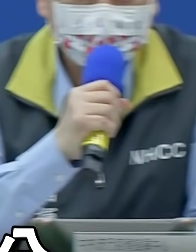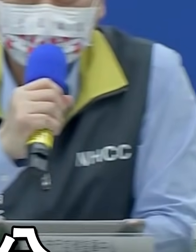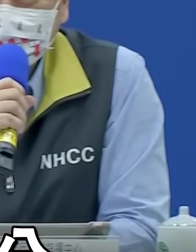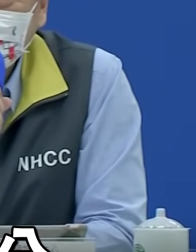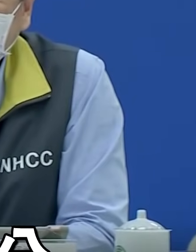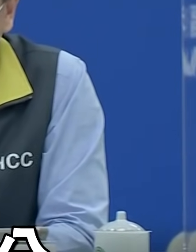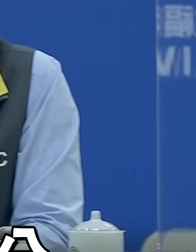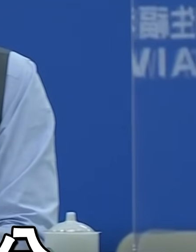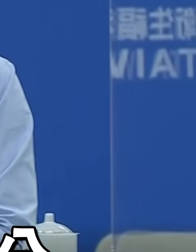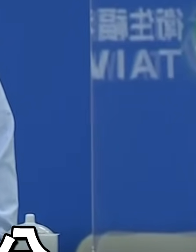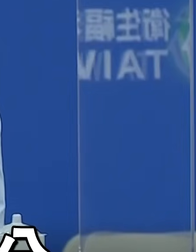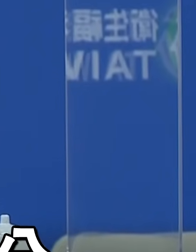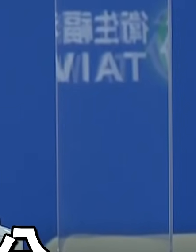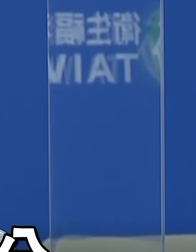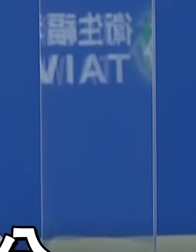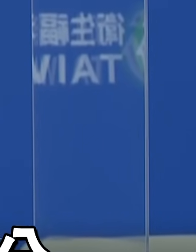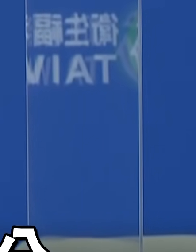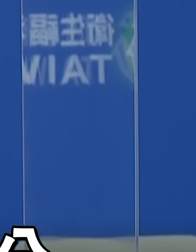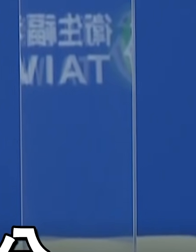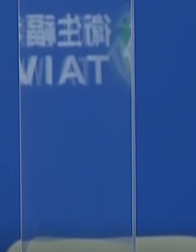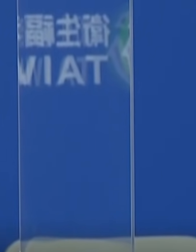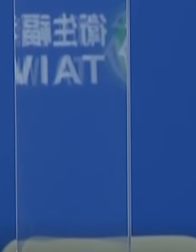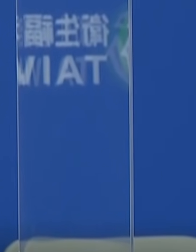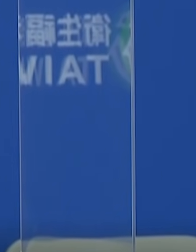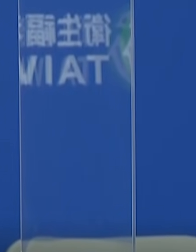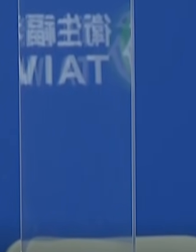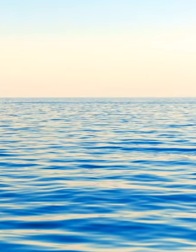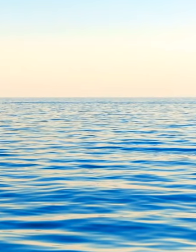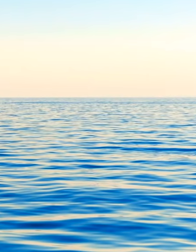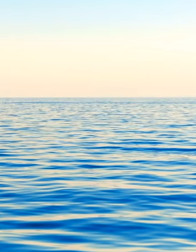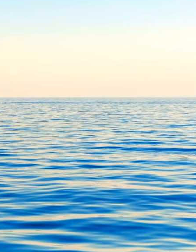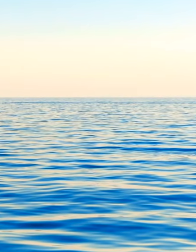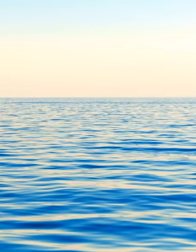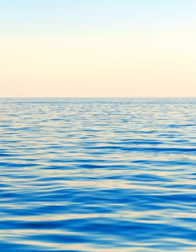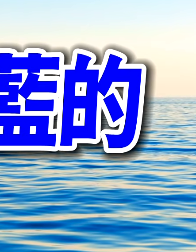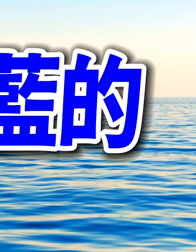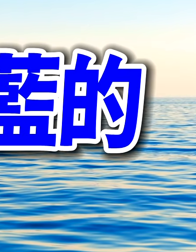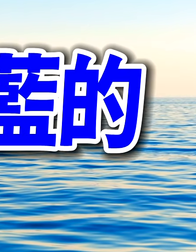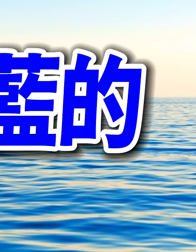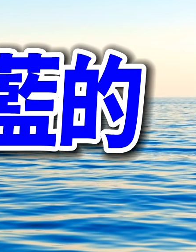啊，那个上山下海的部分啊，因为。